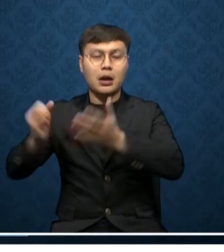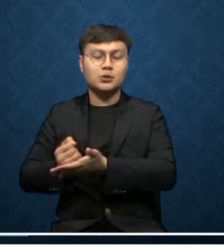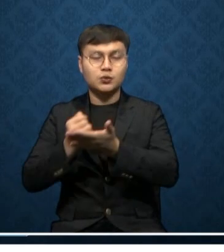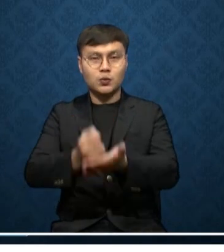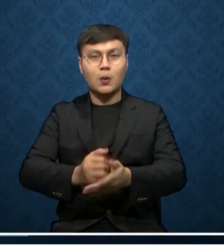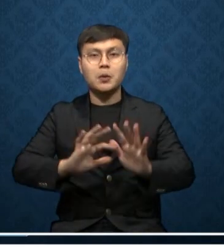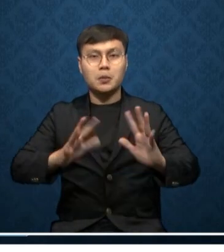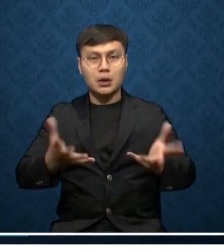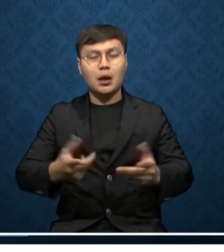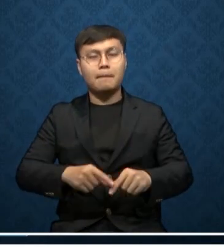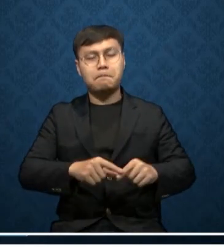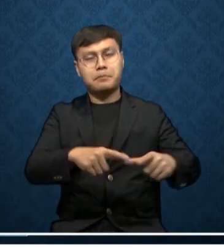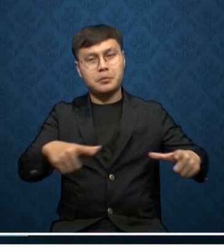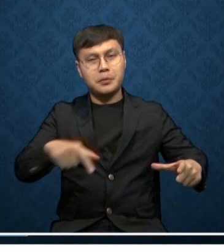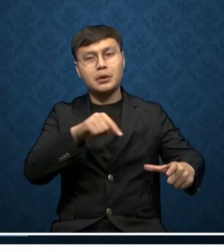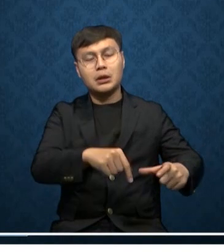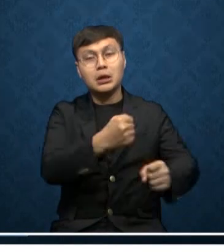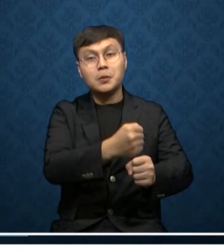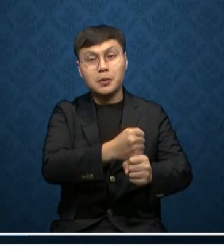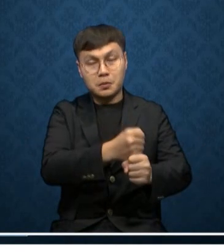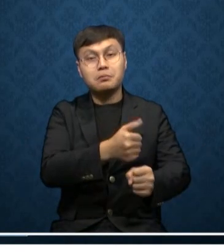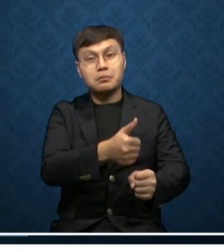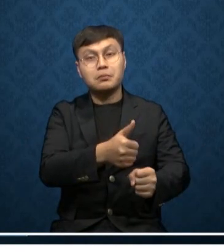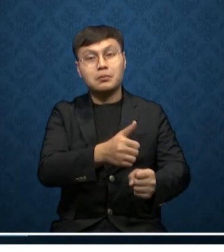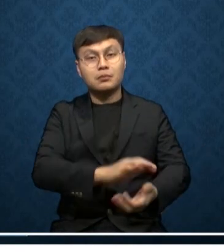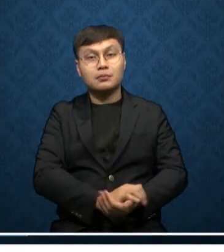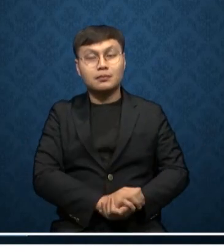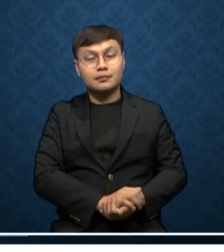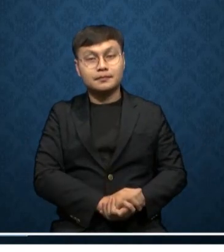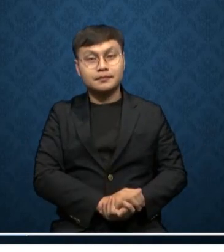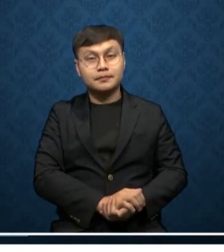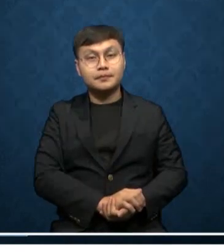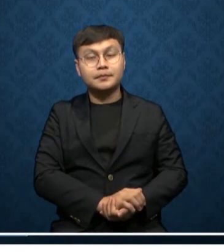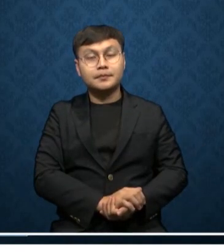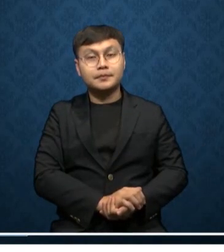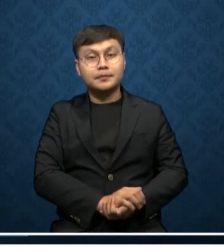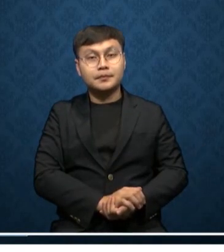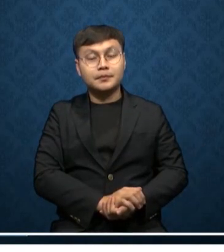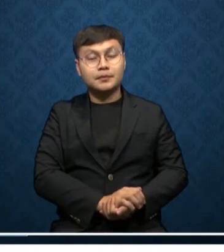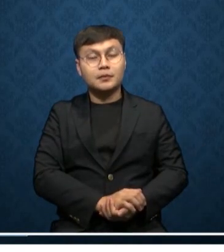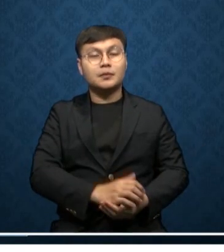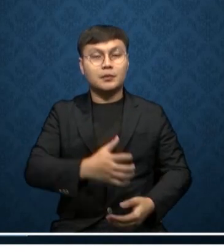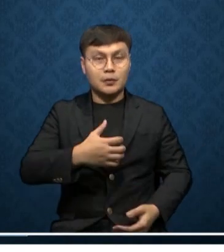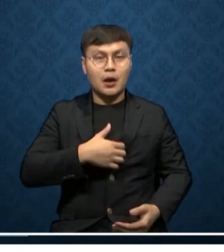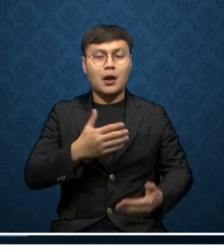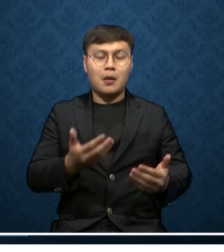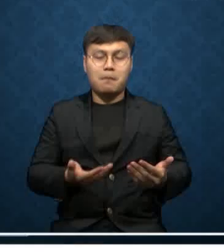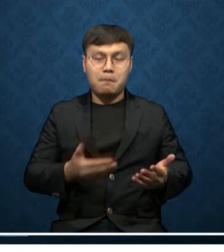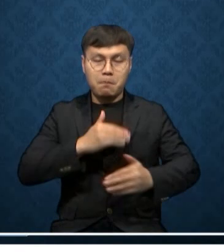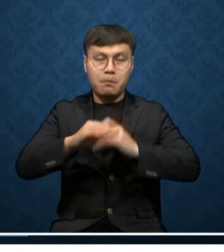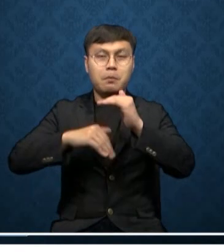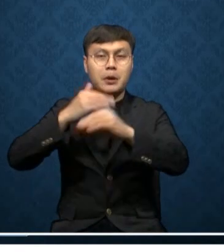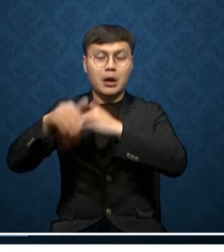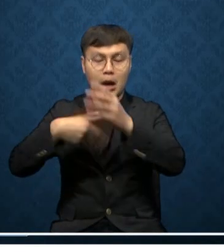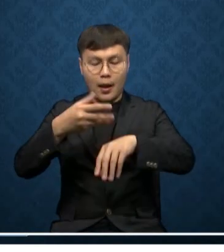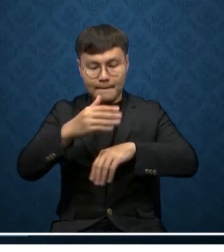สิ่งพื้นที่ตรงนั้นเนี่ยยังสามารถดำเนินการได้ยังคงความต้องการที่จะขับเคลื่อนในลักษณะที่ปลูก